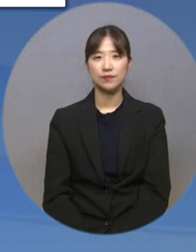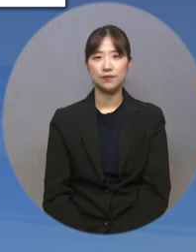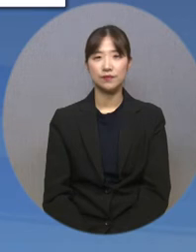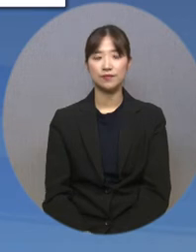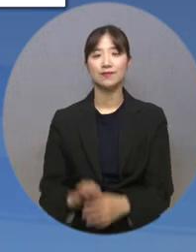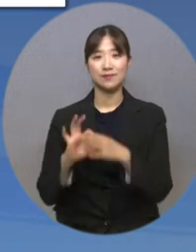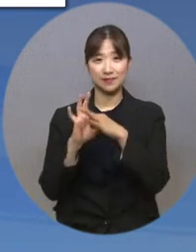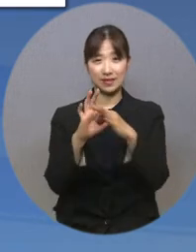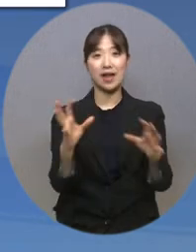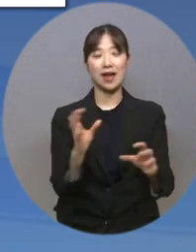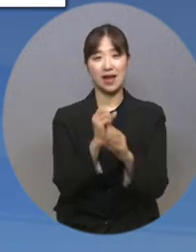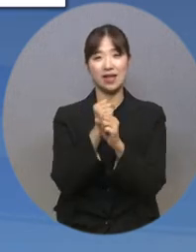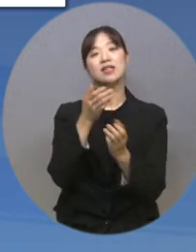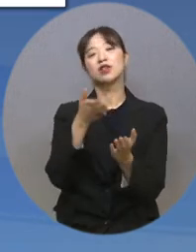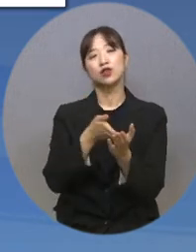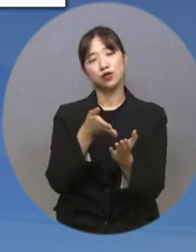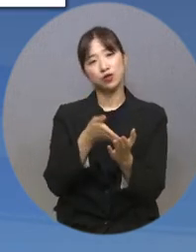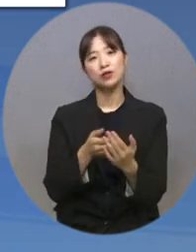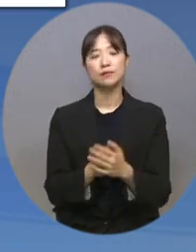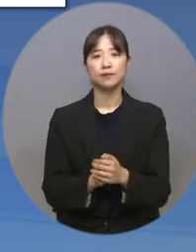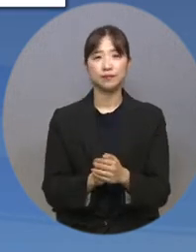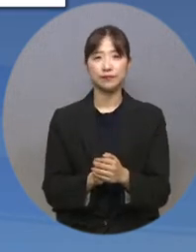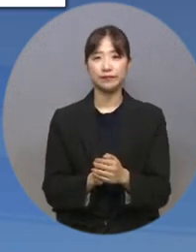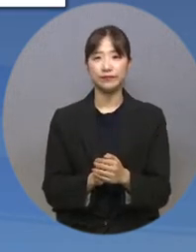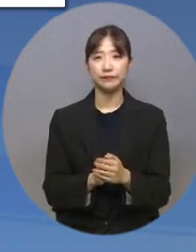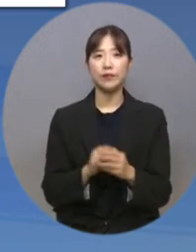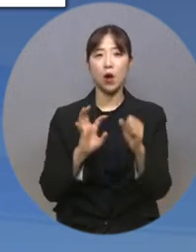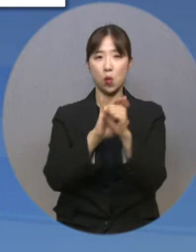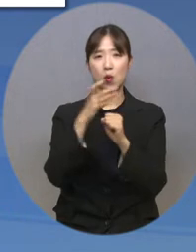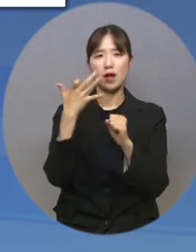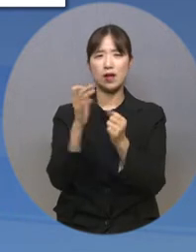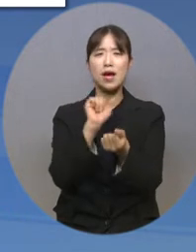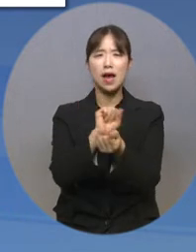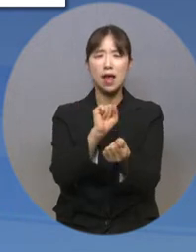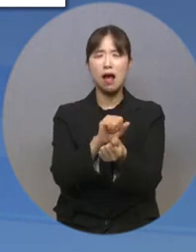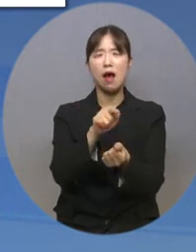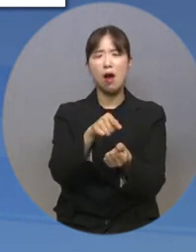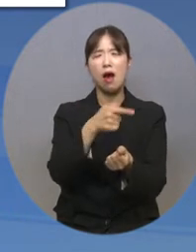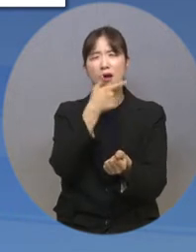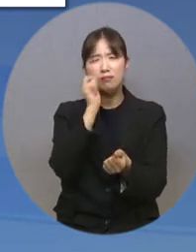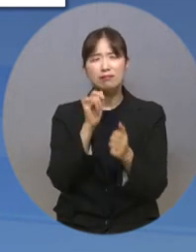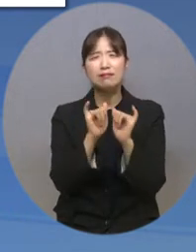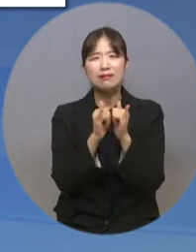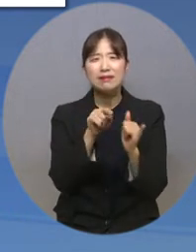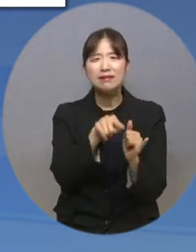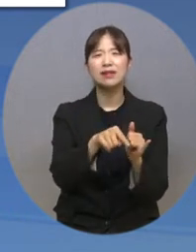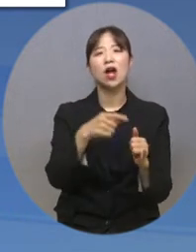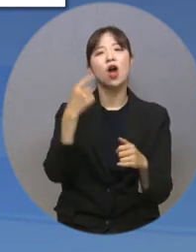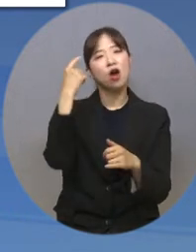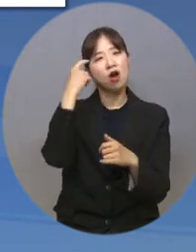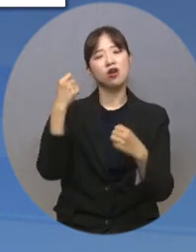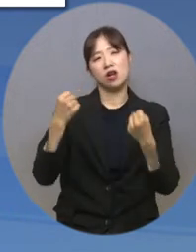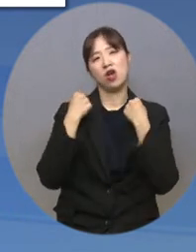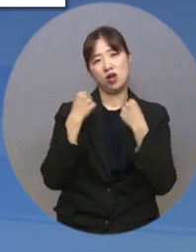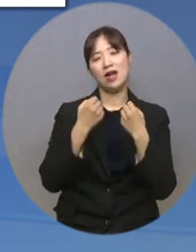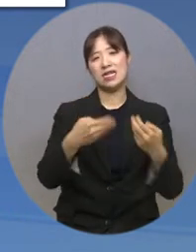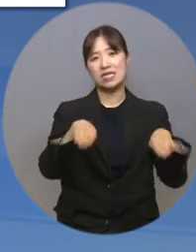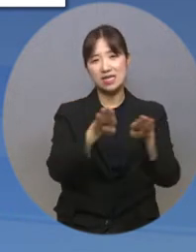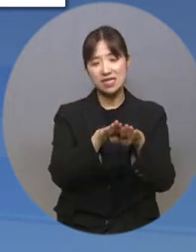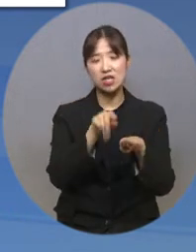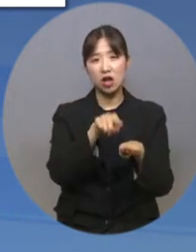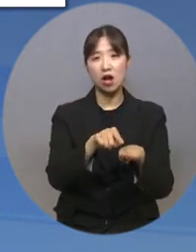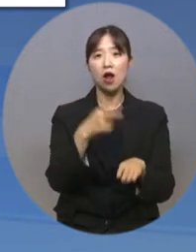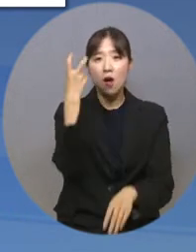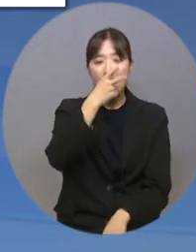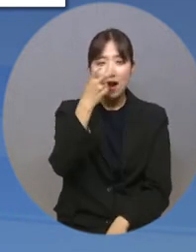이어서 간추린 뉴스 전해드립니다. 코로나19 감염 취약시설인 정신건강증진시설의 대응을